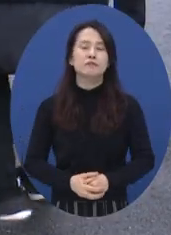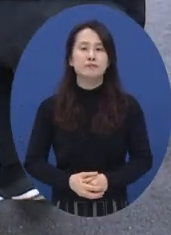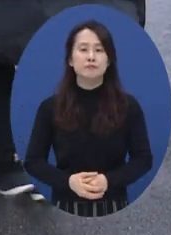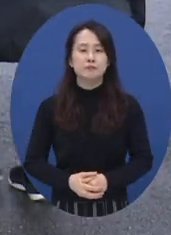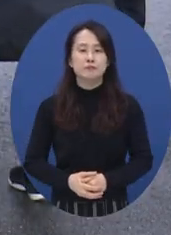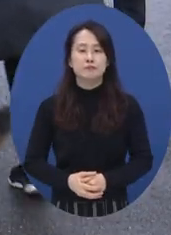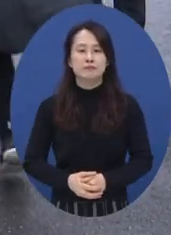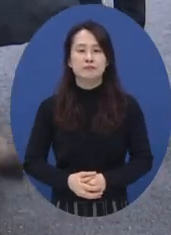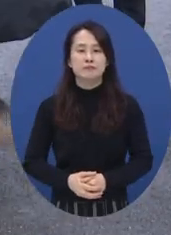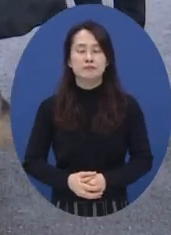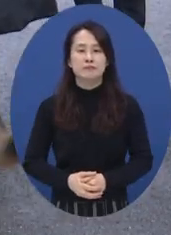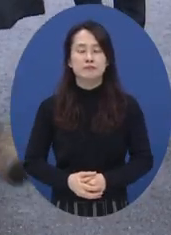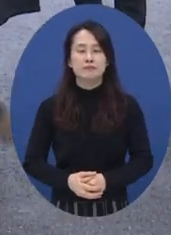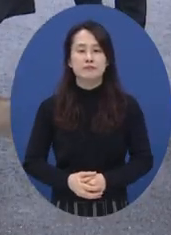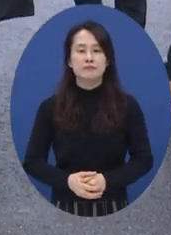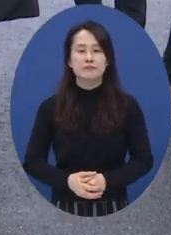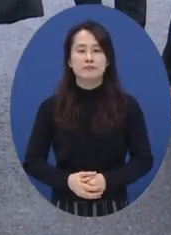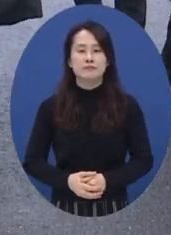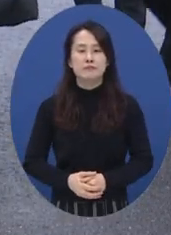경기 줄 tv 김태 입니다